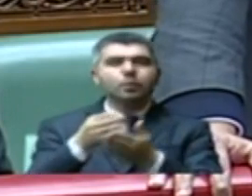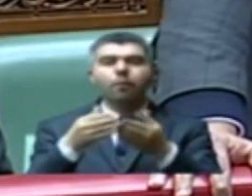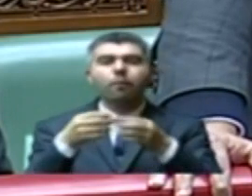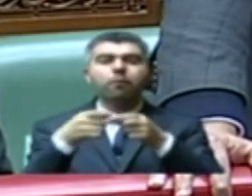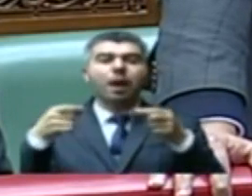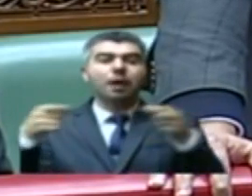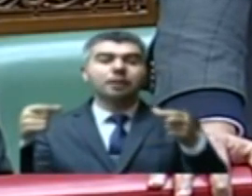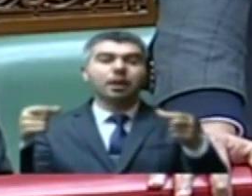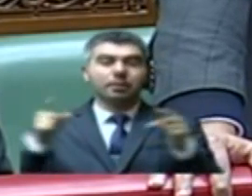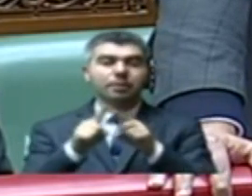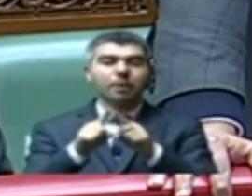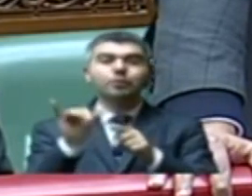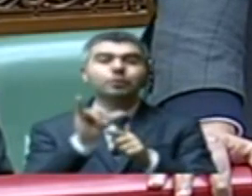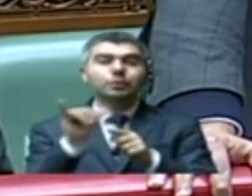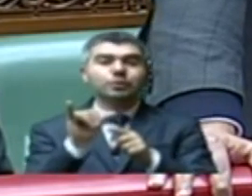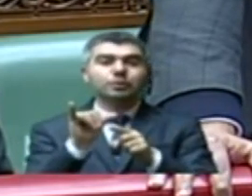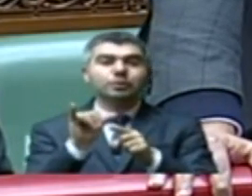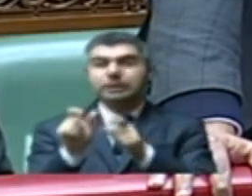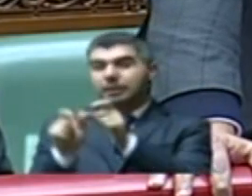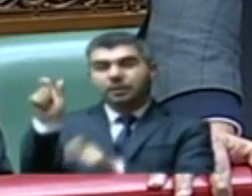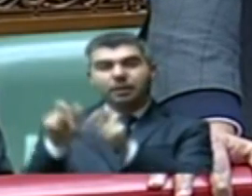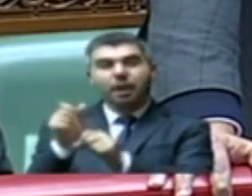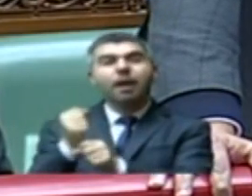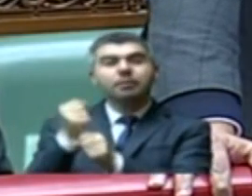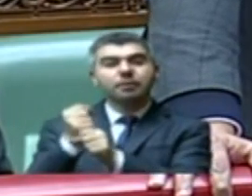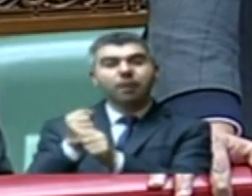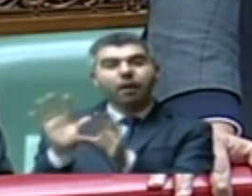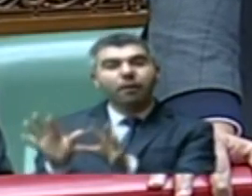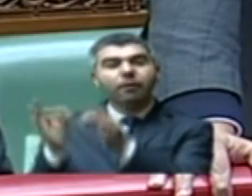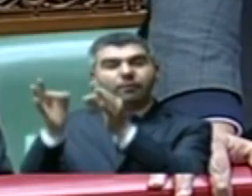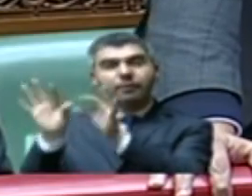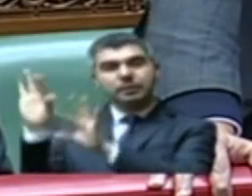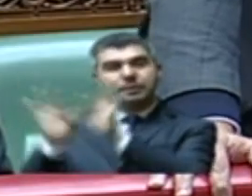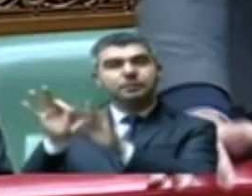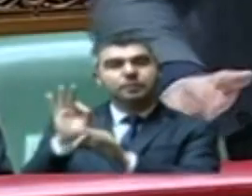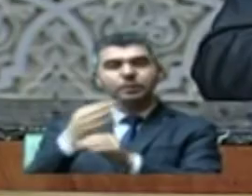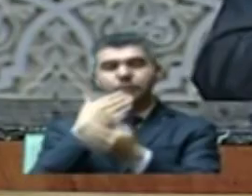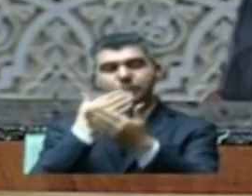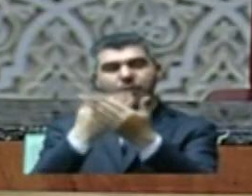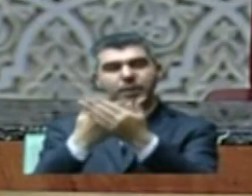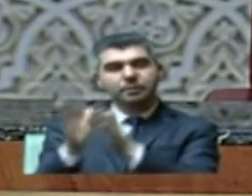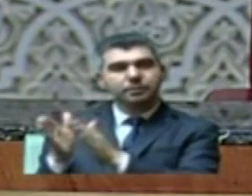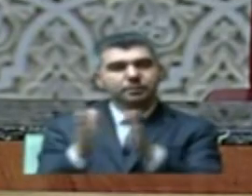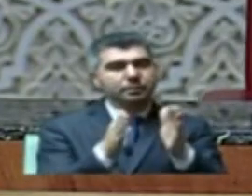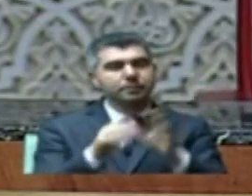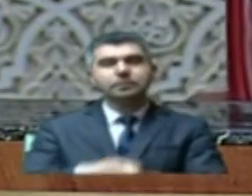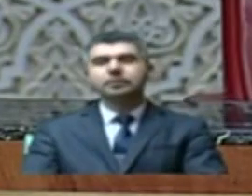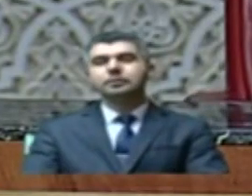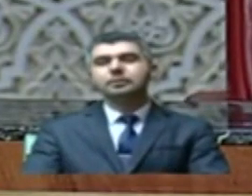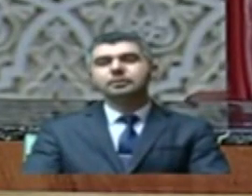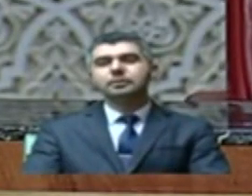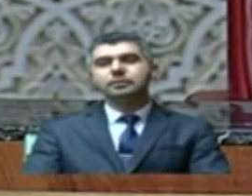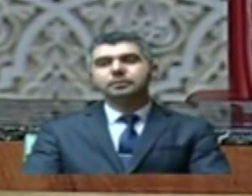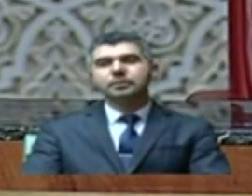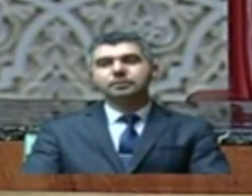ونوسعوا هاد الميادين هذه اللي نوفروا لهاد الناس فرص ديال الشغل. وشكرا. شكرا السيد المستشار، الكلمه لكم